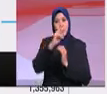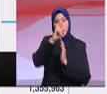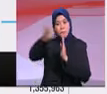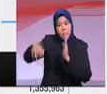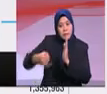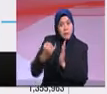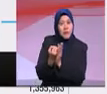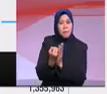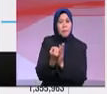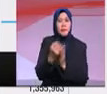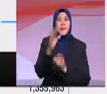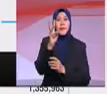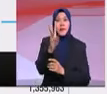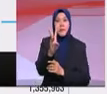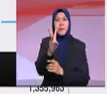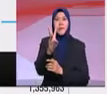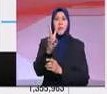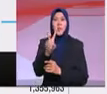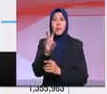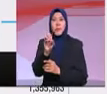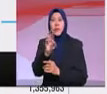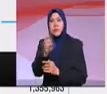jam, hampir